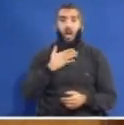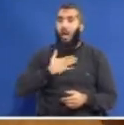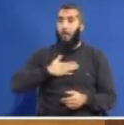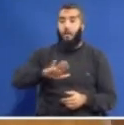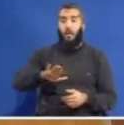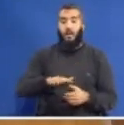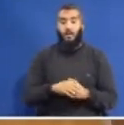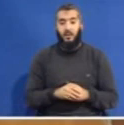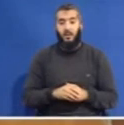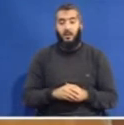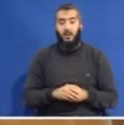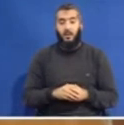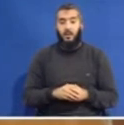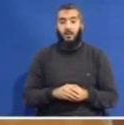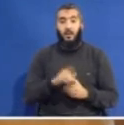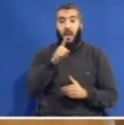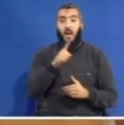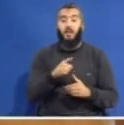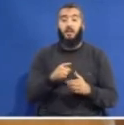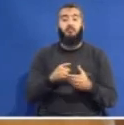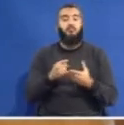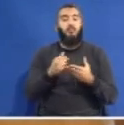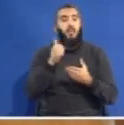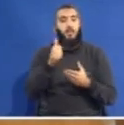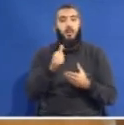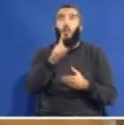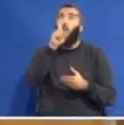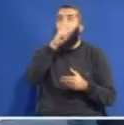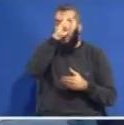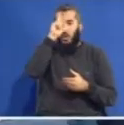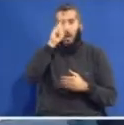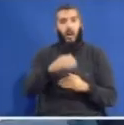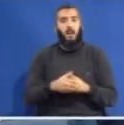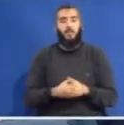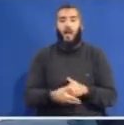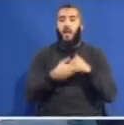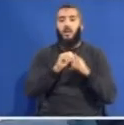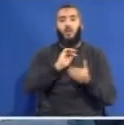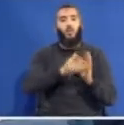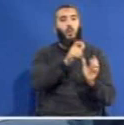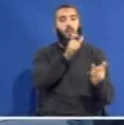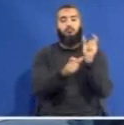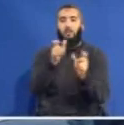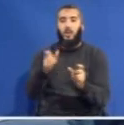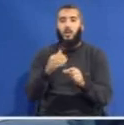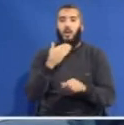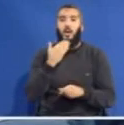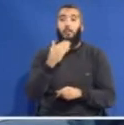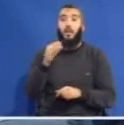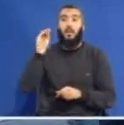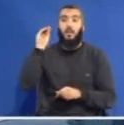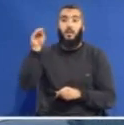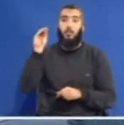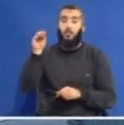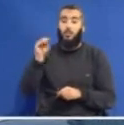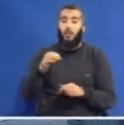لبعضنا. هذه من ثمرات الإنفاق، والله الموفق إن شاء الله. الله يبارك فيك شيخنا أستاذنا أبو عبد السلام. أعوذ بالله